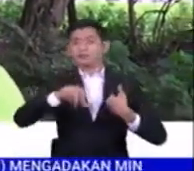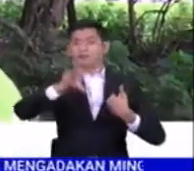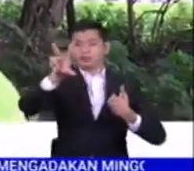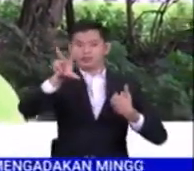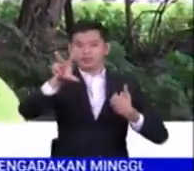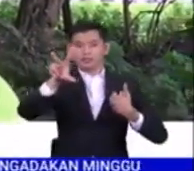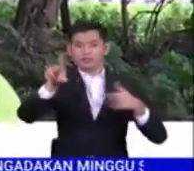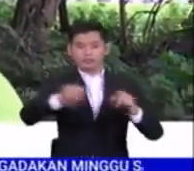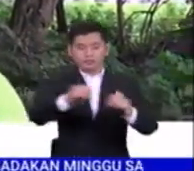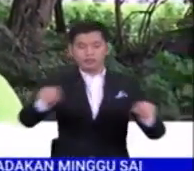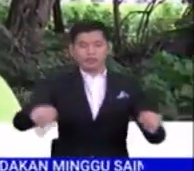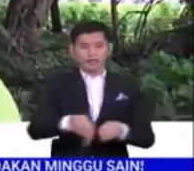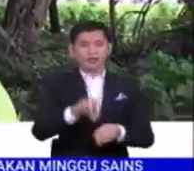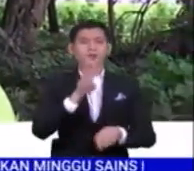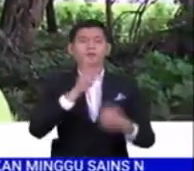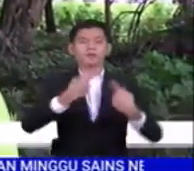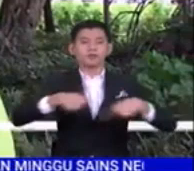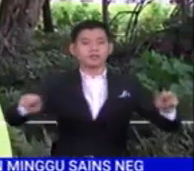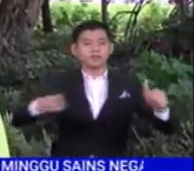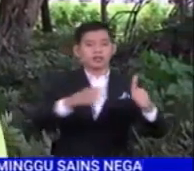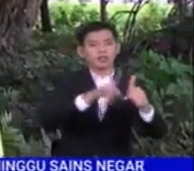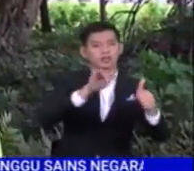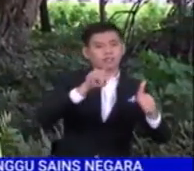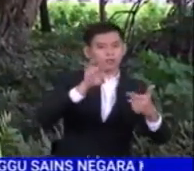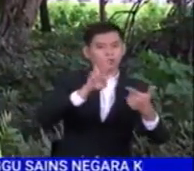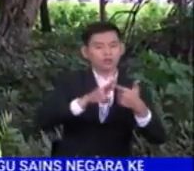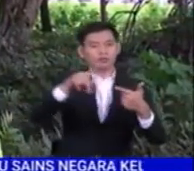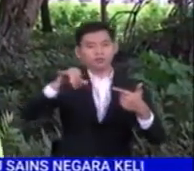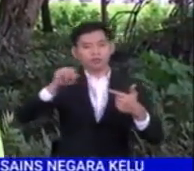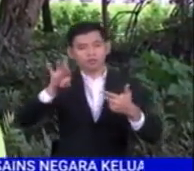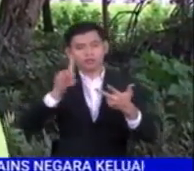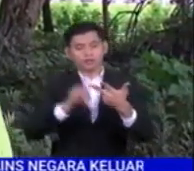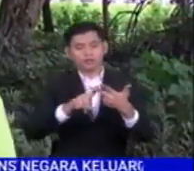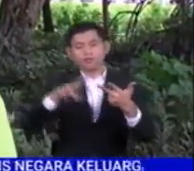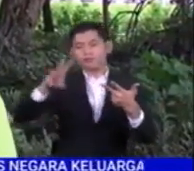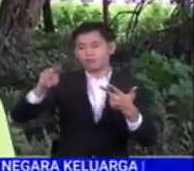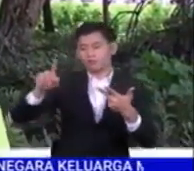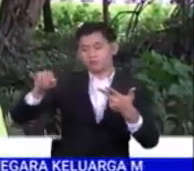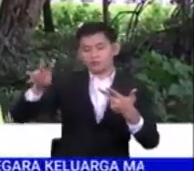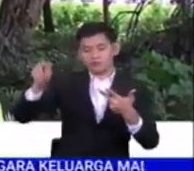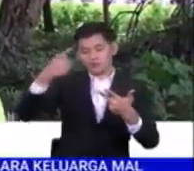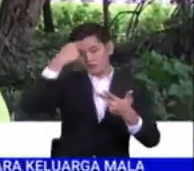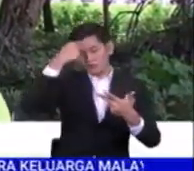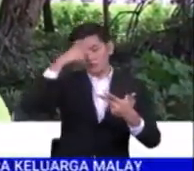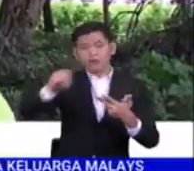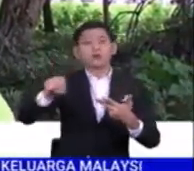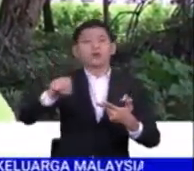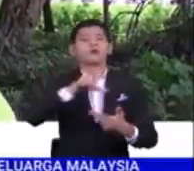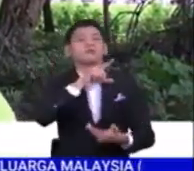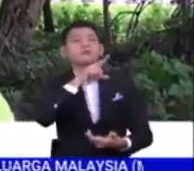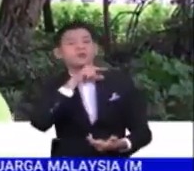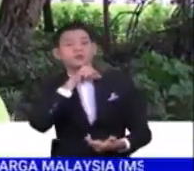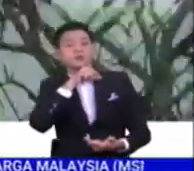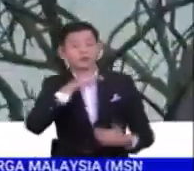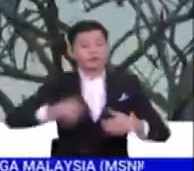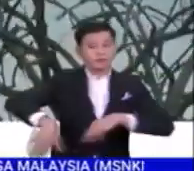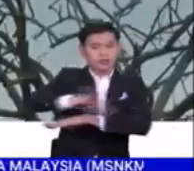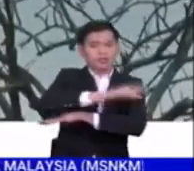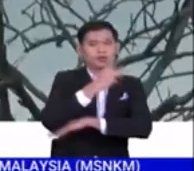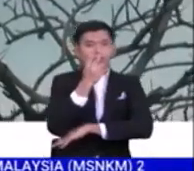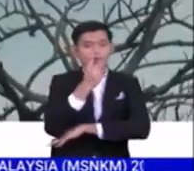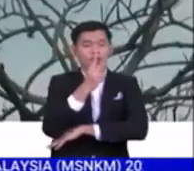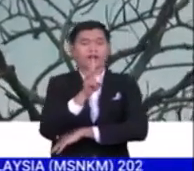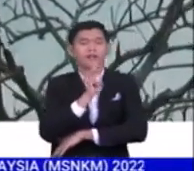berbeza. Daripada air tawar, air payau dengan air masin. So kalau untuk burung pantai, kita akan tengok ke air masin. Dan kalau nak